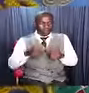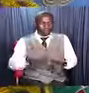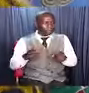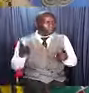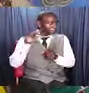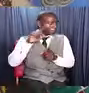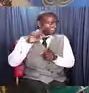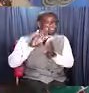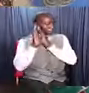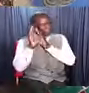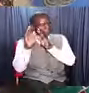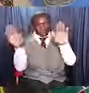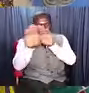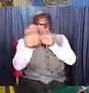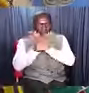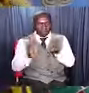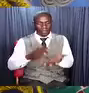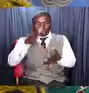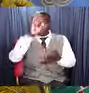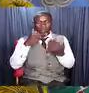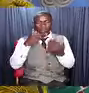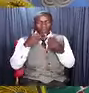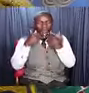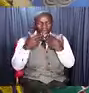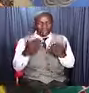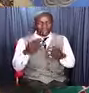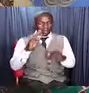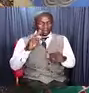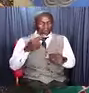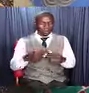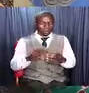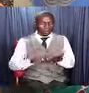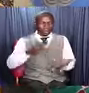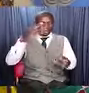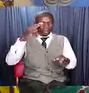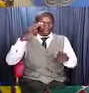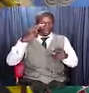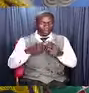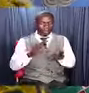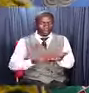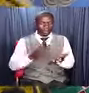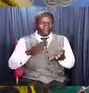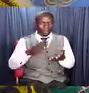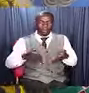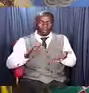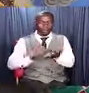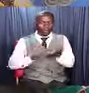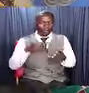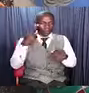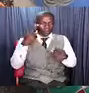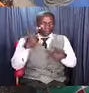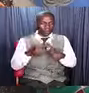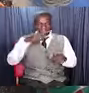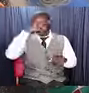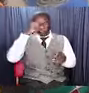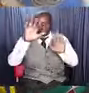na mchana. Tunakutukuza ee Mungu, asante. Jina lako litukuzwe, jina lako lipewe sifa,